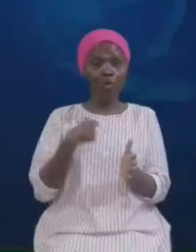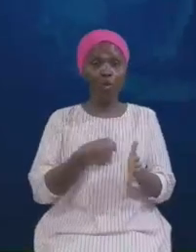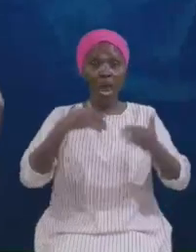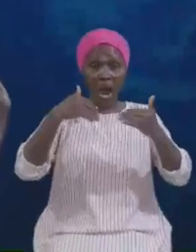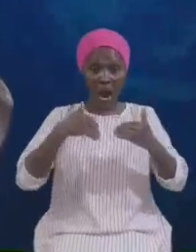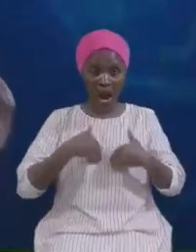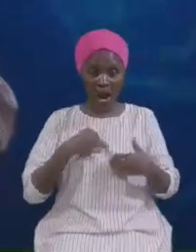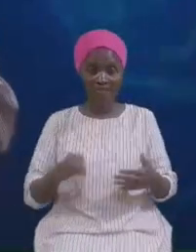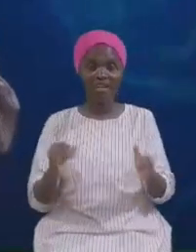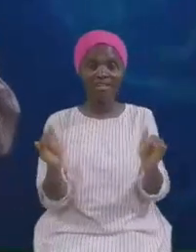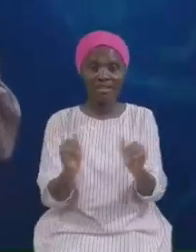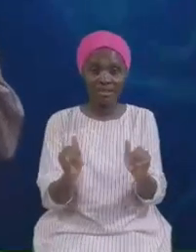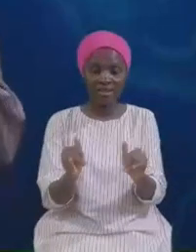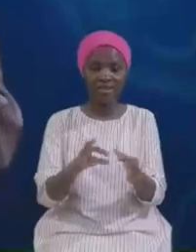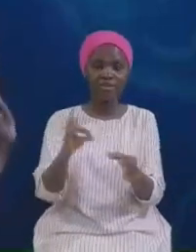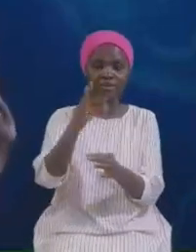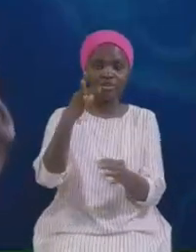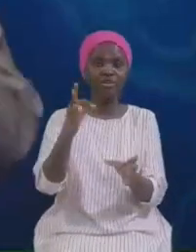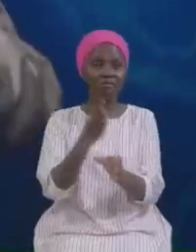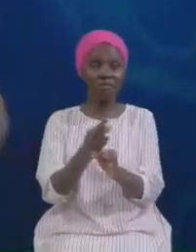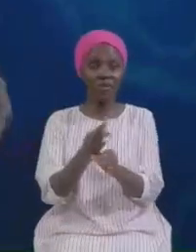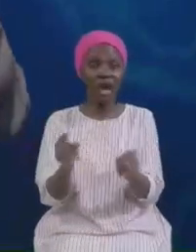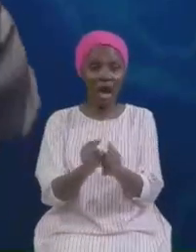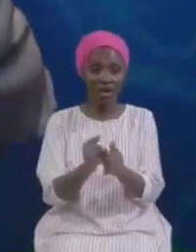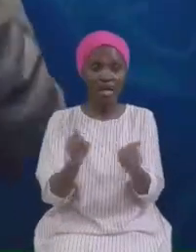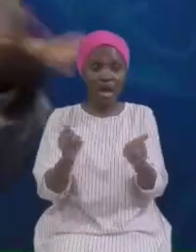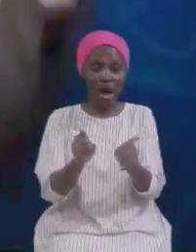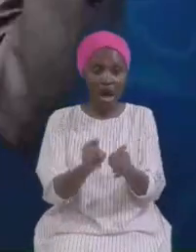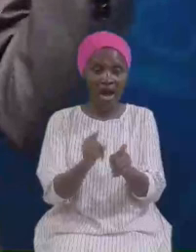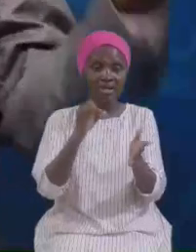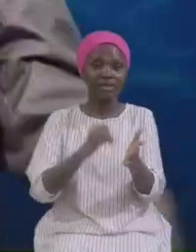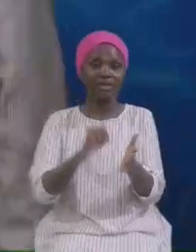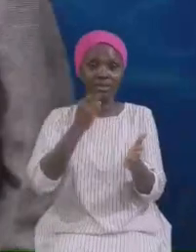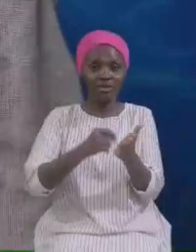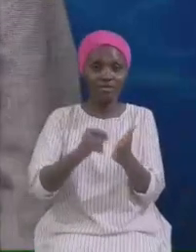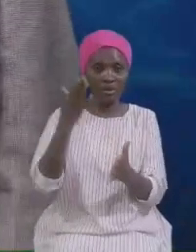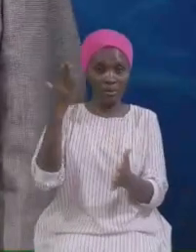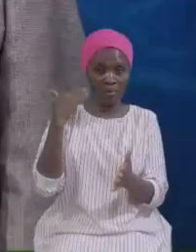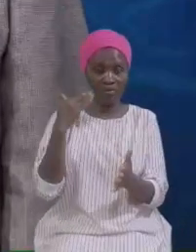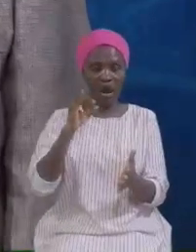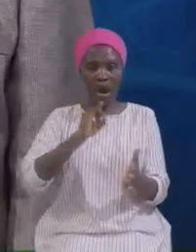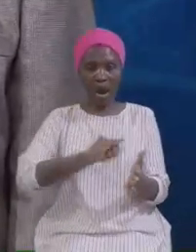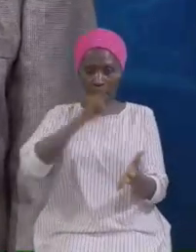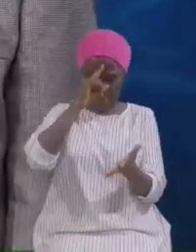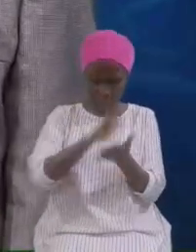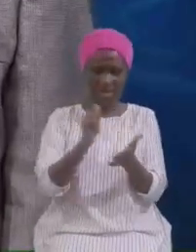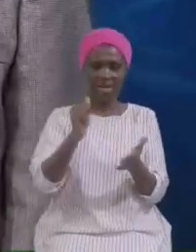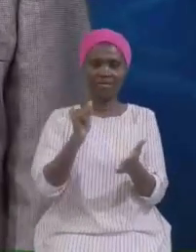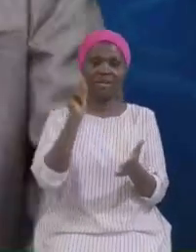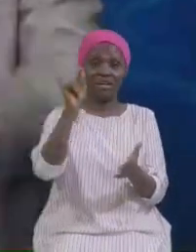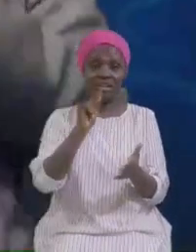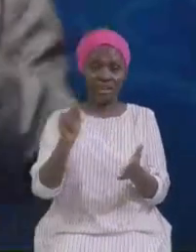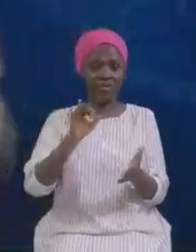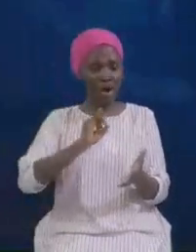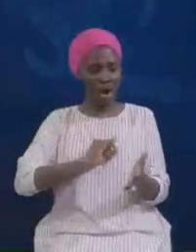foi qui est exprimé dans cette parole de l'Écriture, j'ai cru, c'est pourquoi j'ai